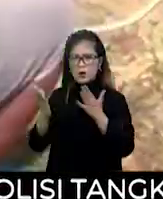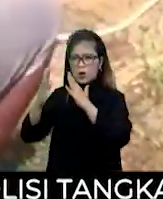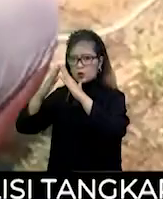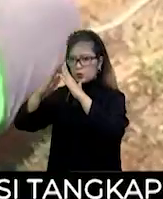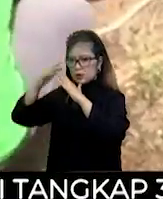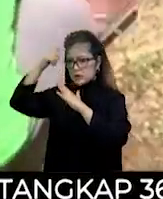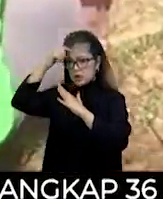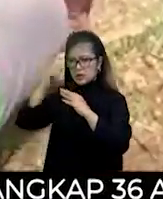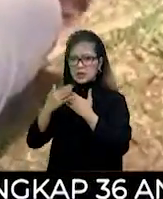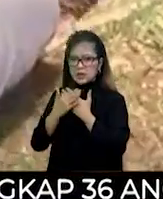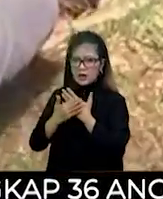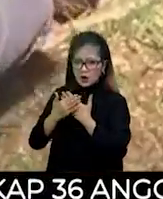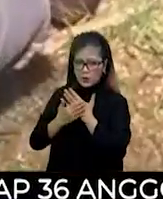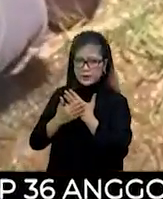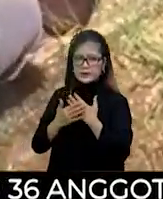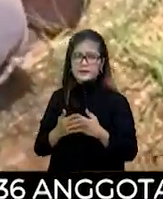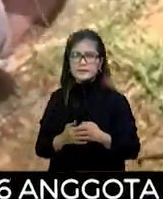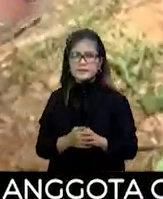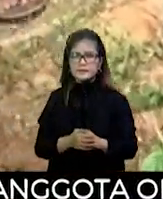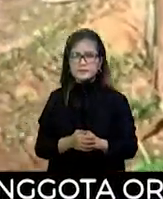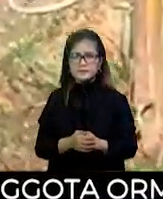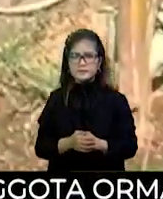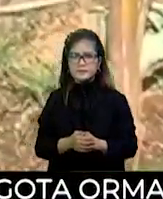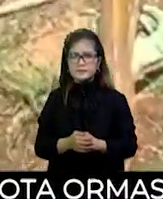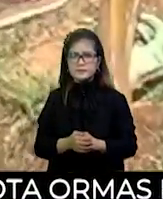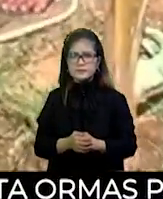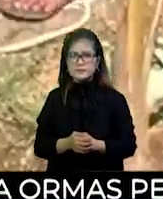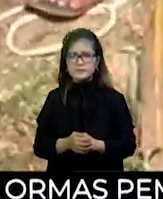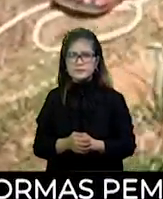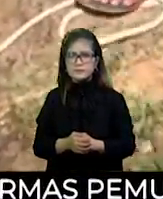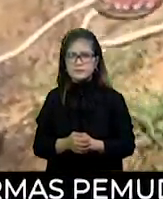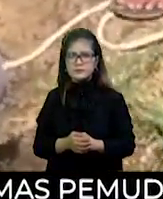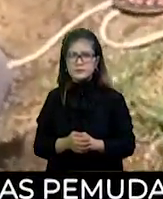mendapatkan perawatan. Dari Bogor, Jawa Barat, Wildan Hidayat, iNews melaporkan.